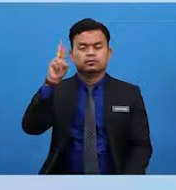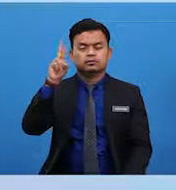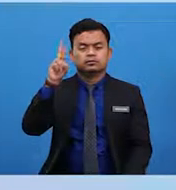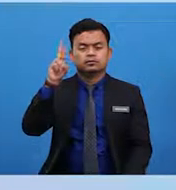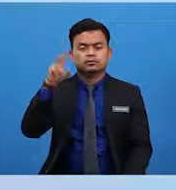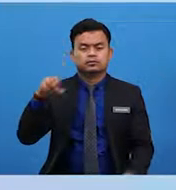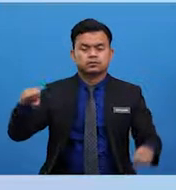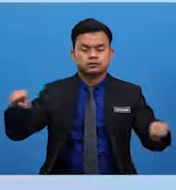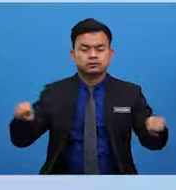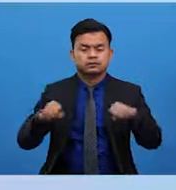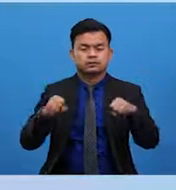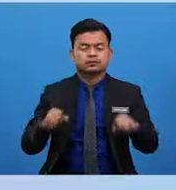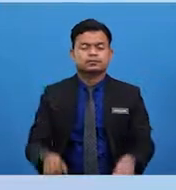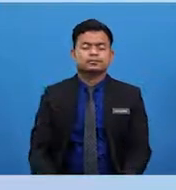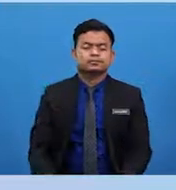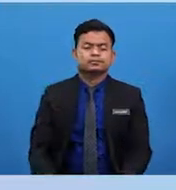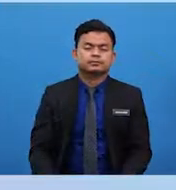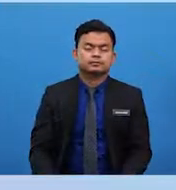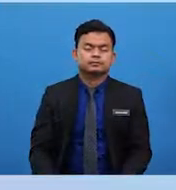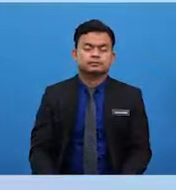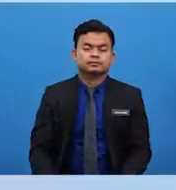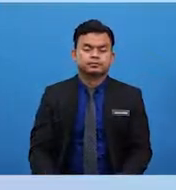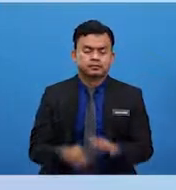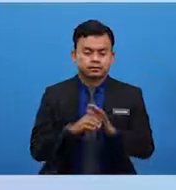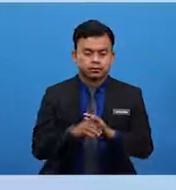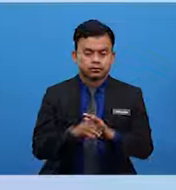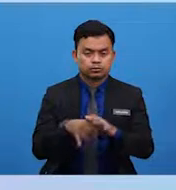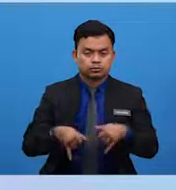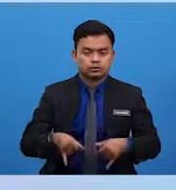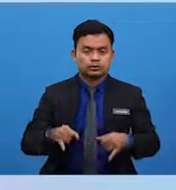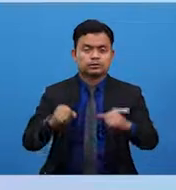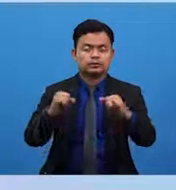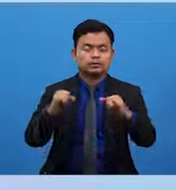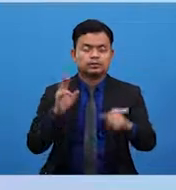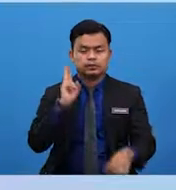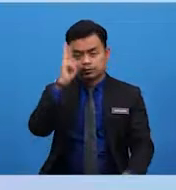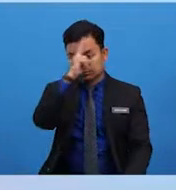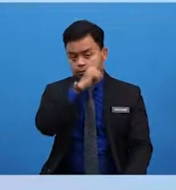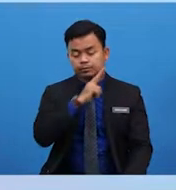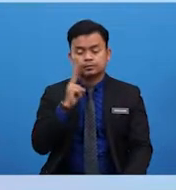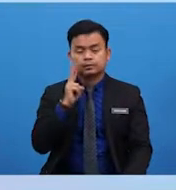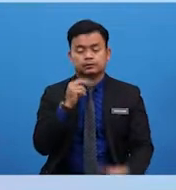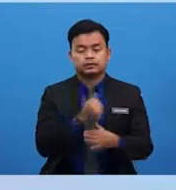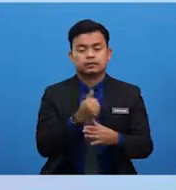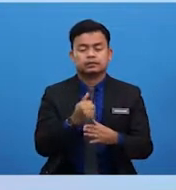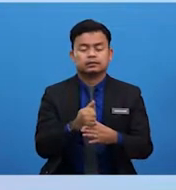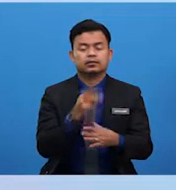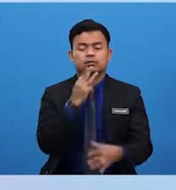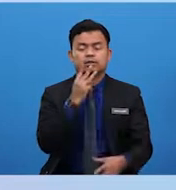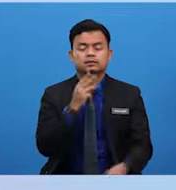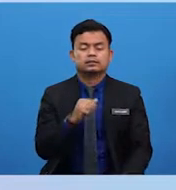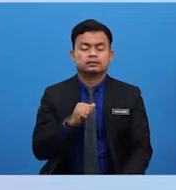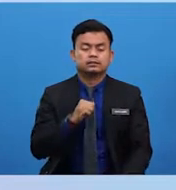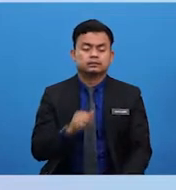harmoni dalam sebuah karya seni dijual oleh contohnya susunan garis and key susunan rupa ataupun susunan